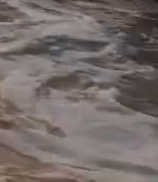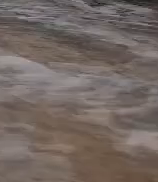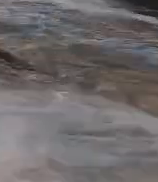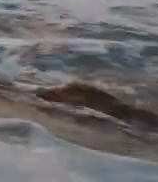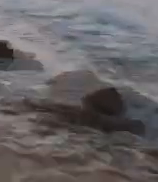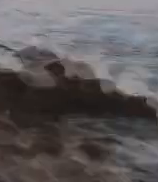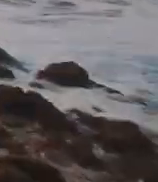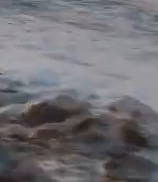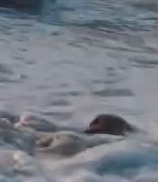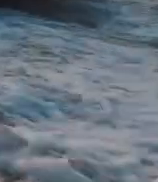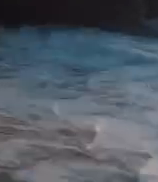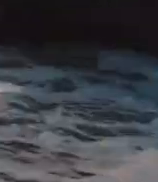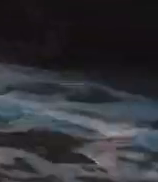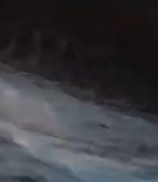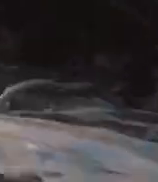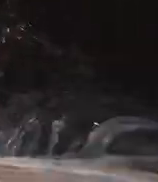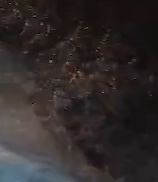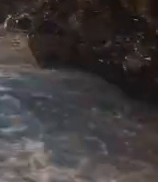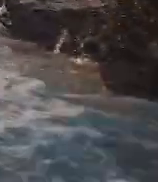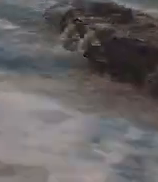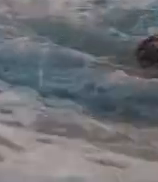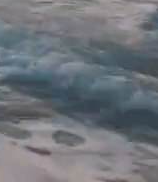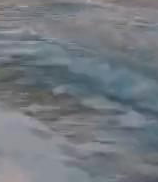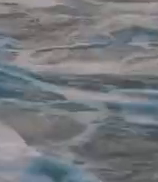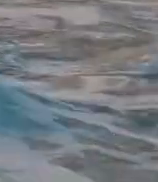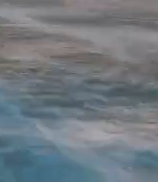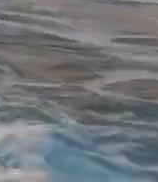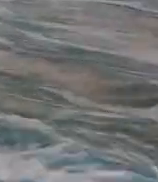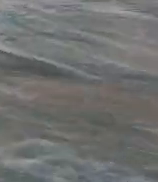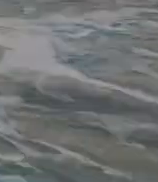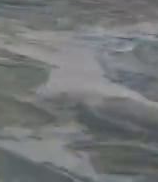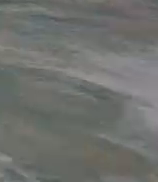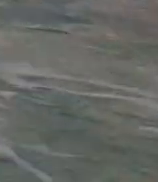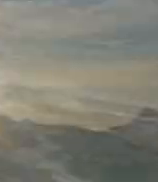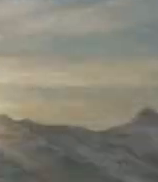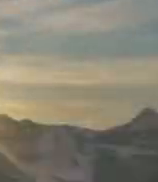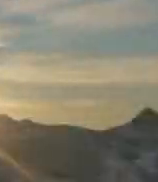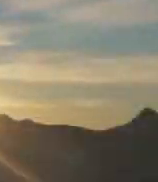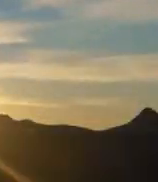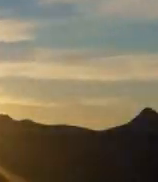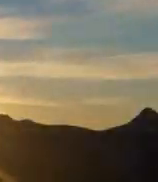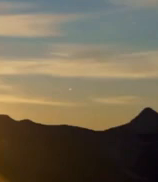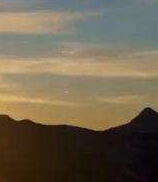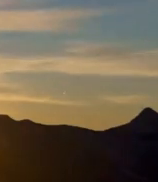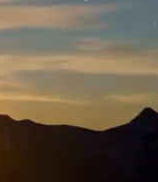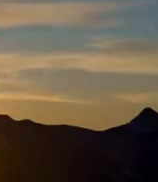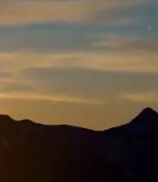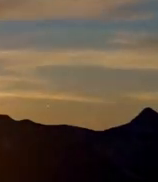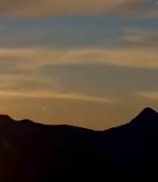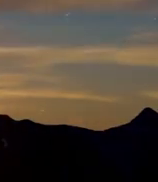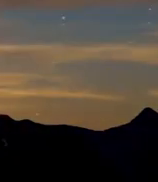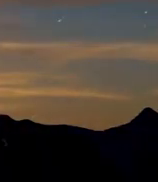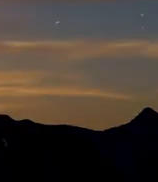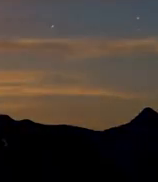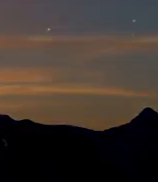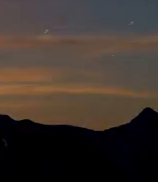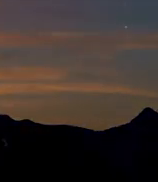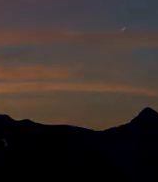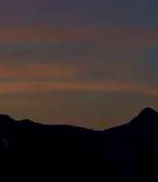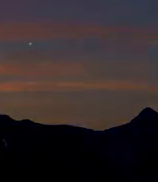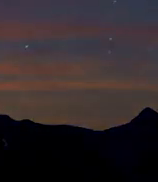шли, и море вечности, оно откроется». Исаия 22:12.